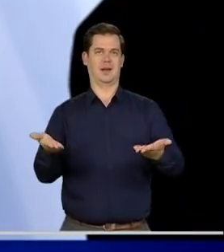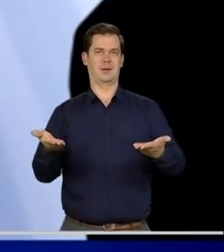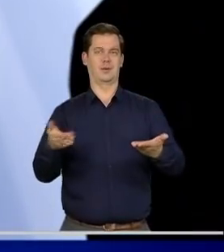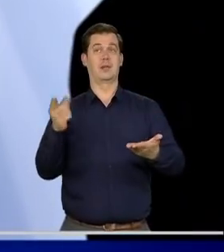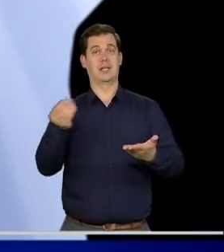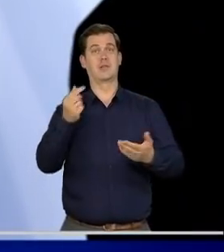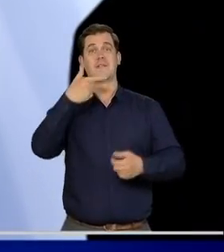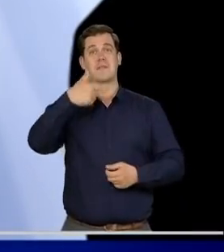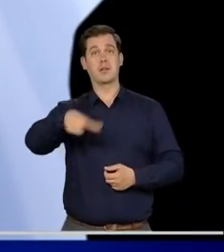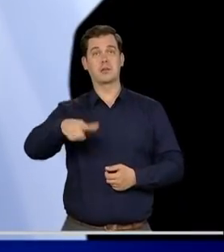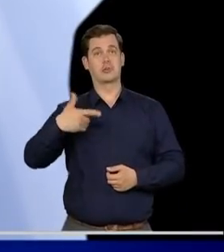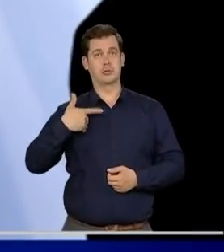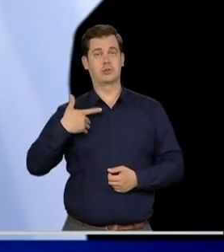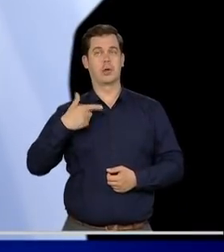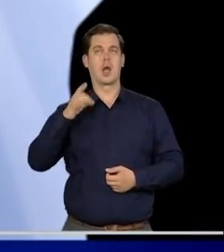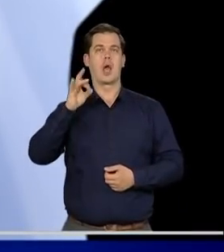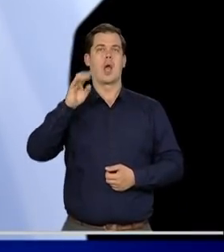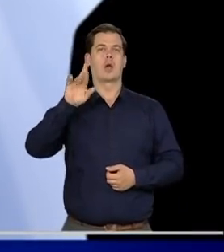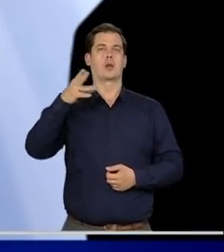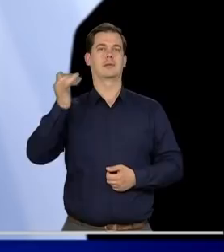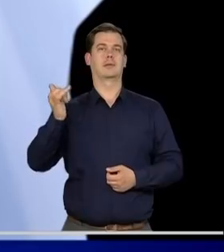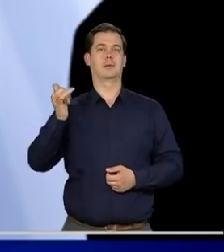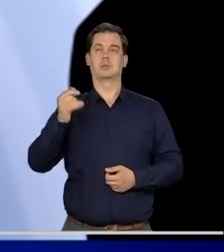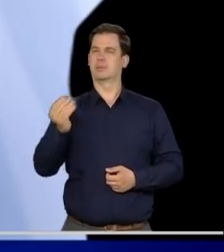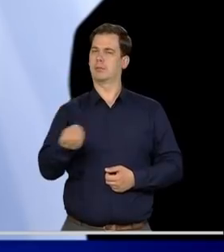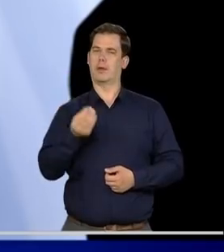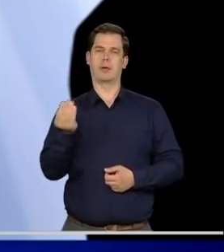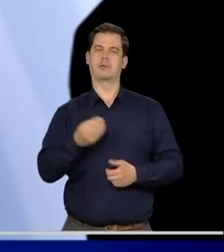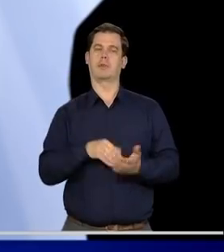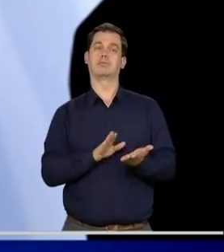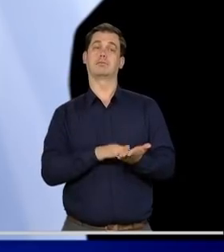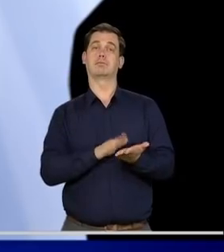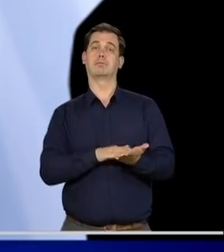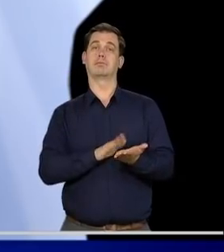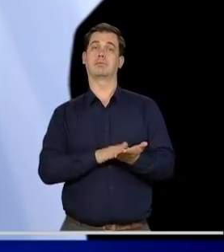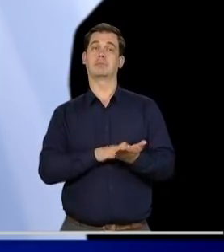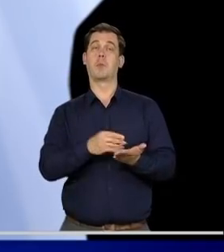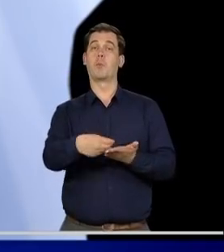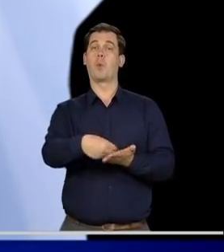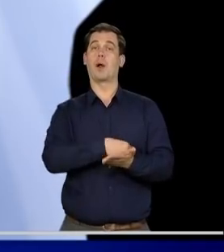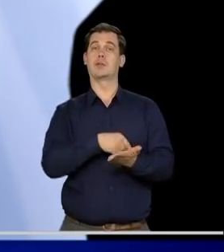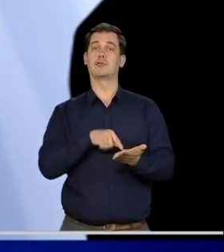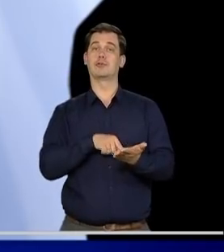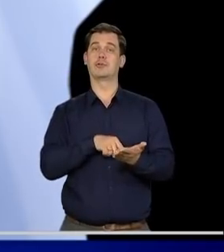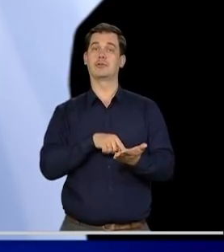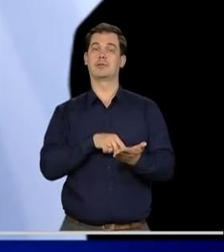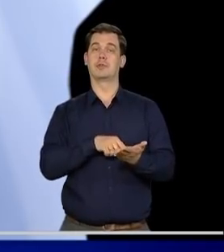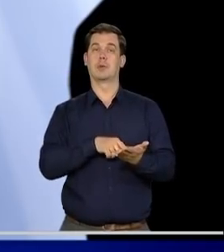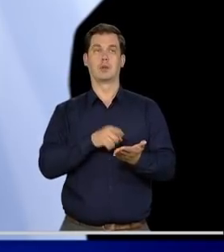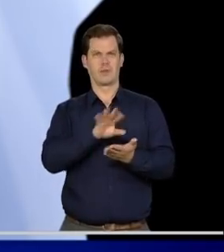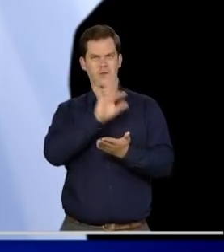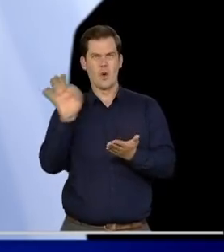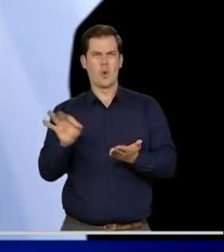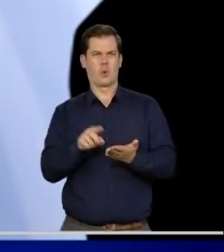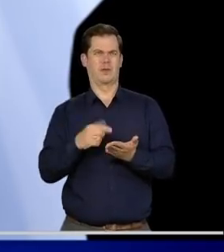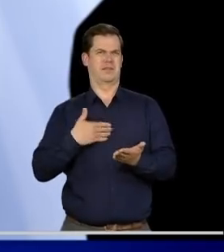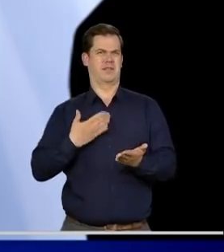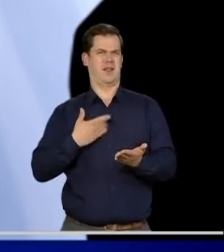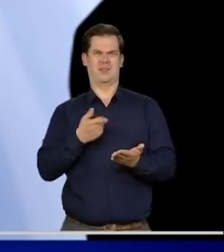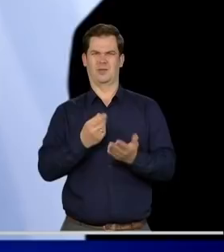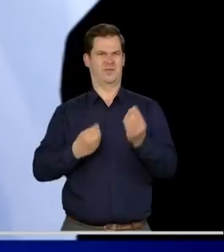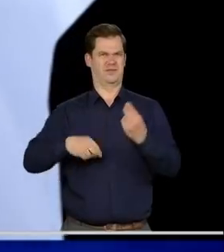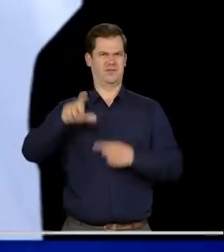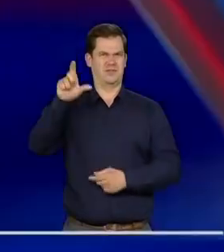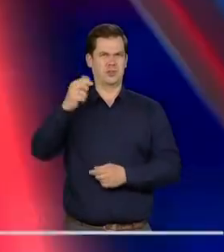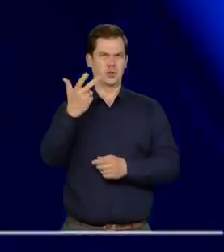około 2 tygodni. Pan Grodzki nie odpuścił matce tej płatności za tą wizytę, która w ogóle wydaje się wygórowana,